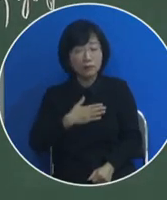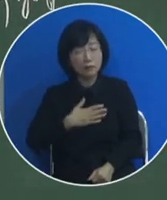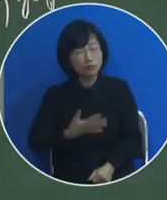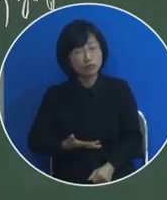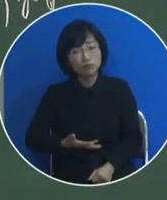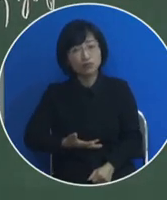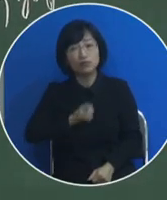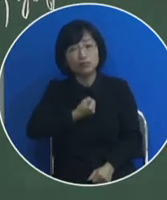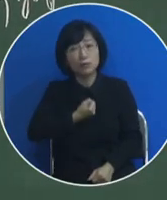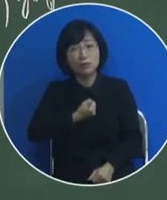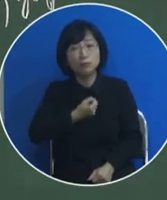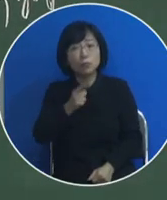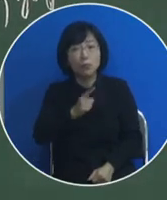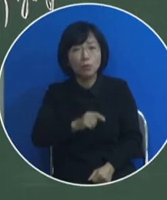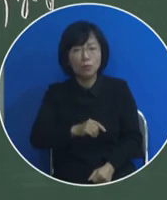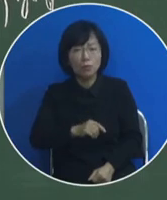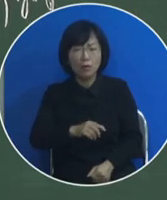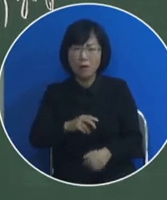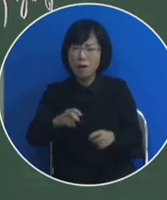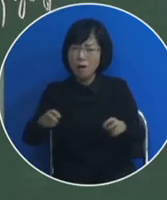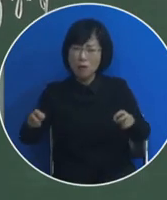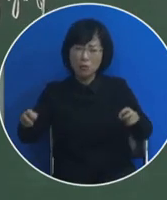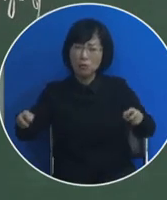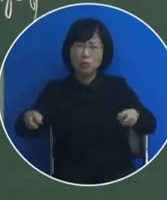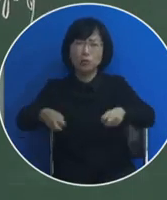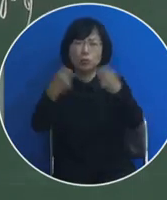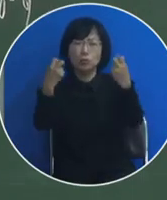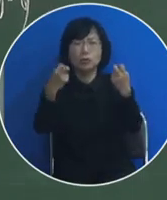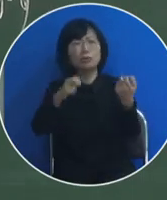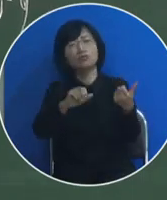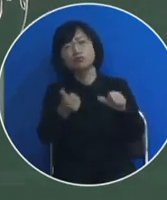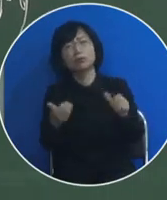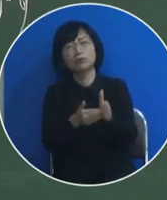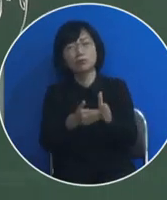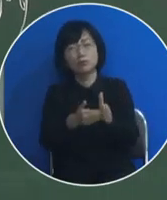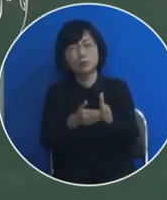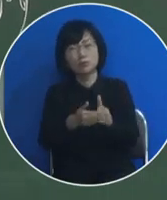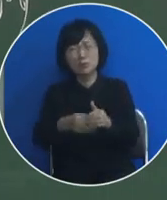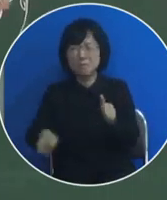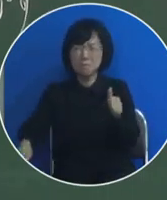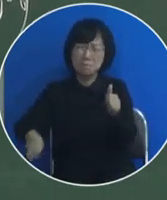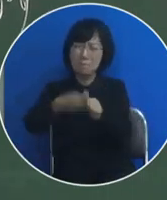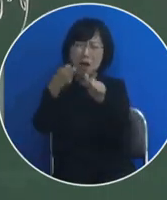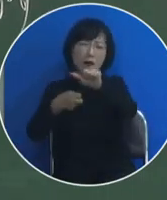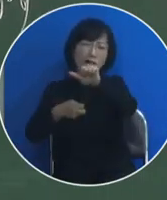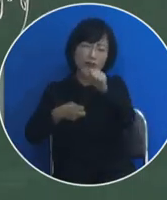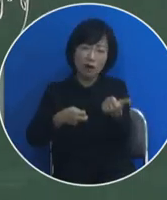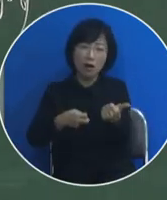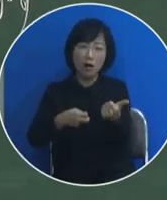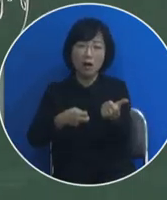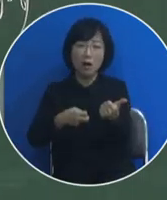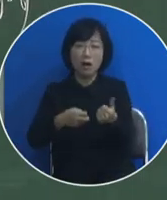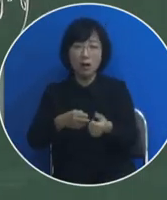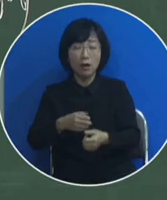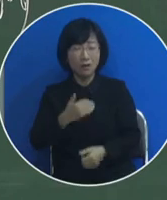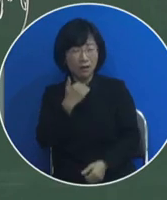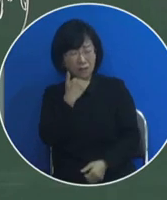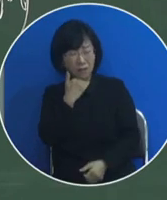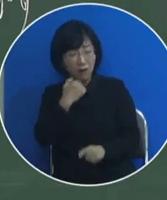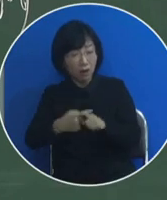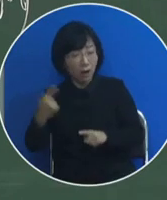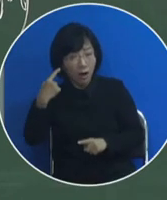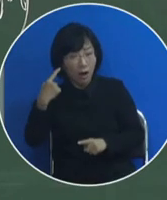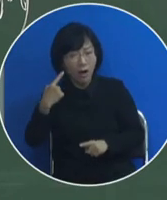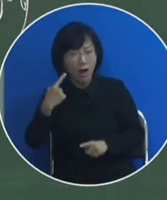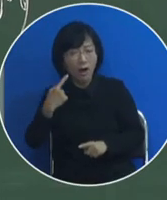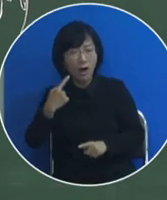shocked. 교통사고로 사망. That he died from a car accident. 야, 그러니까 어떻게 되겠어 대원들 앉아 있다가. And so think about it, what would happen to